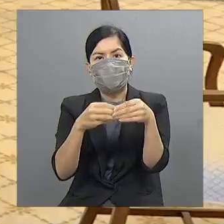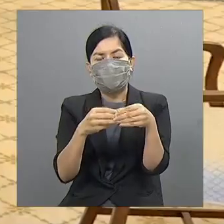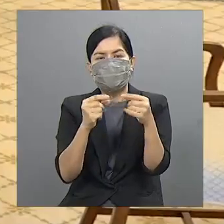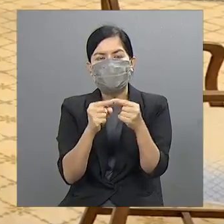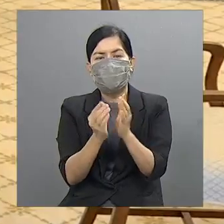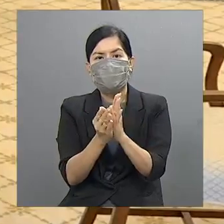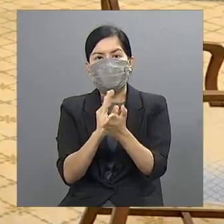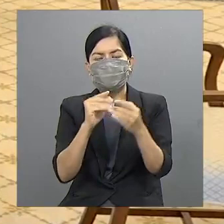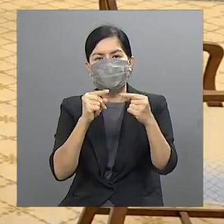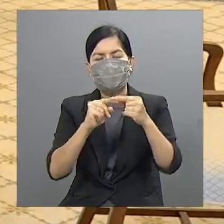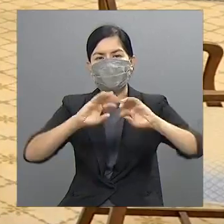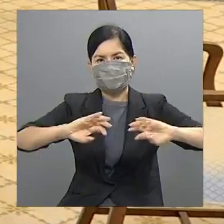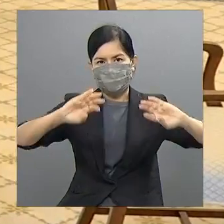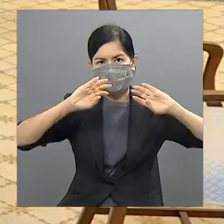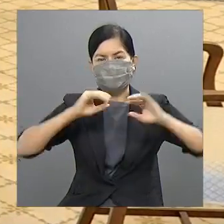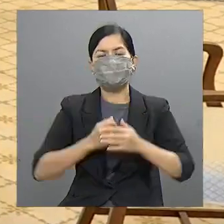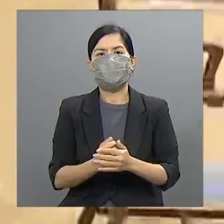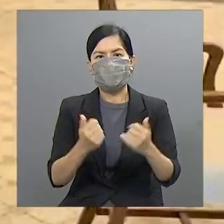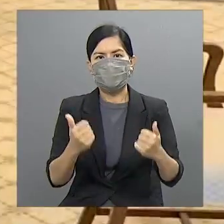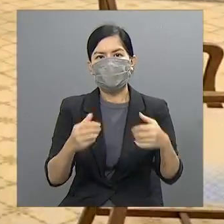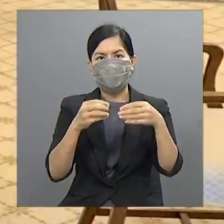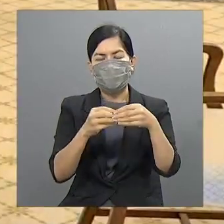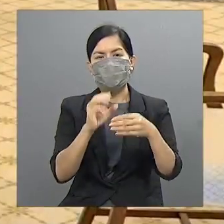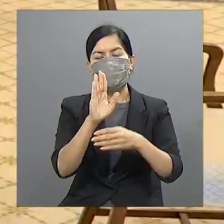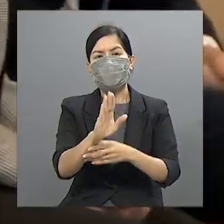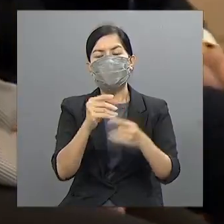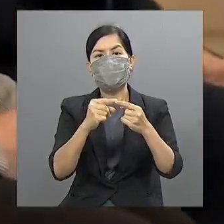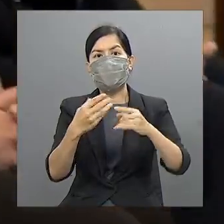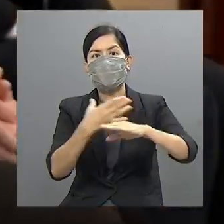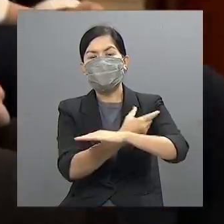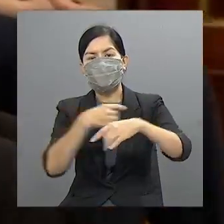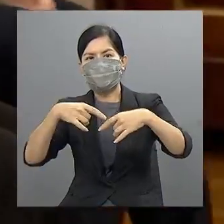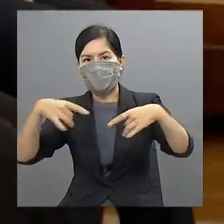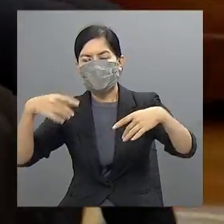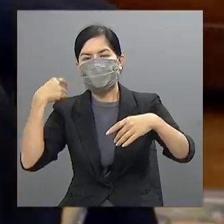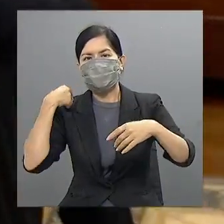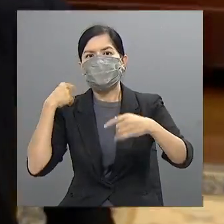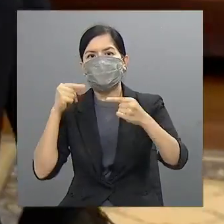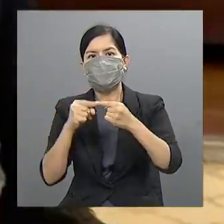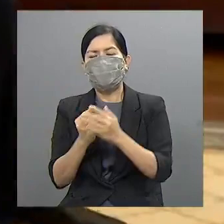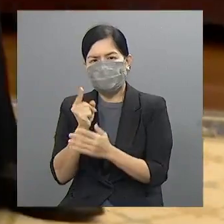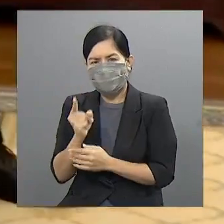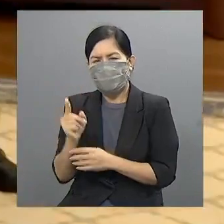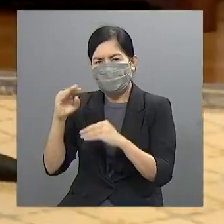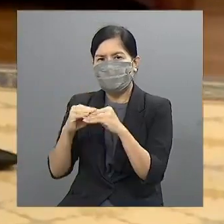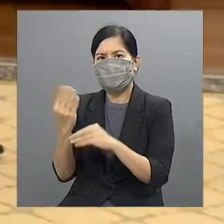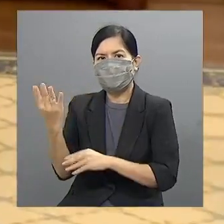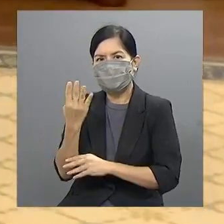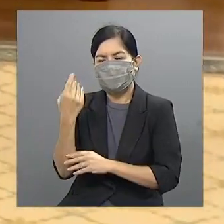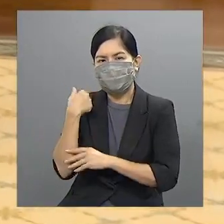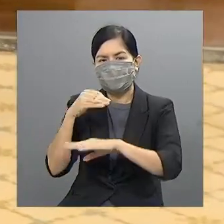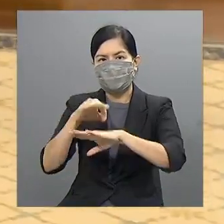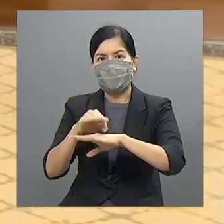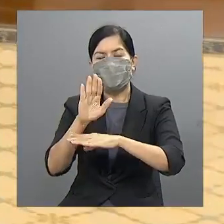ที่นั่งในสภาเพิ่มอีก4ที่นั่งค่ะเพื่อเป็นรัฐบาลเสียงข้างมากแต่ว่าถ้าทำไม่ได้ก็จะต้องหันไปจับมือกับพรรคอื่น